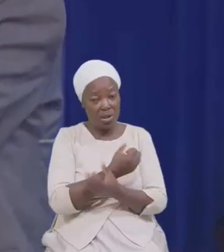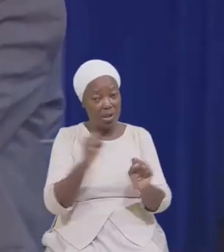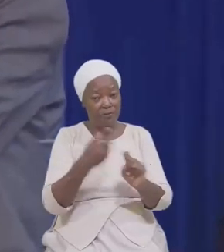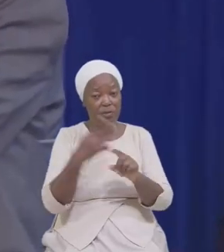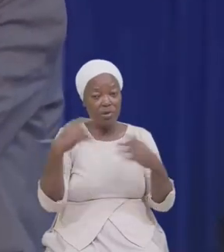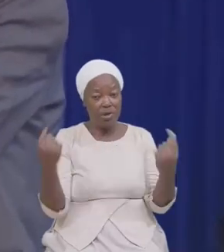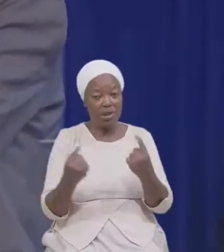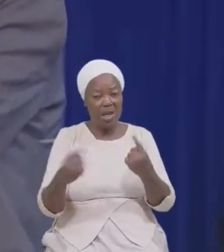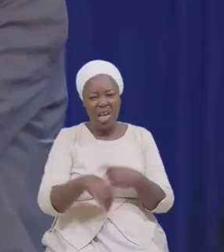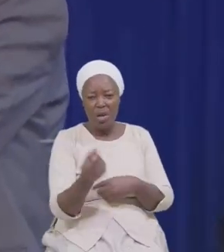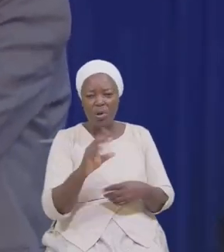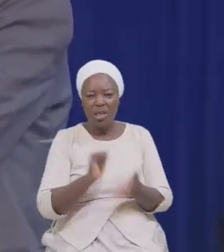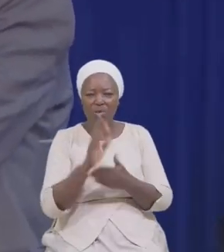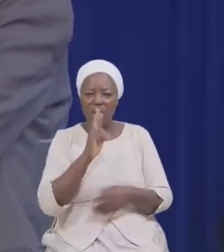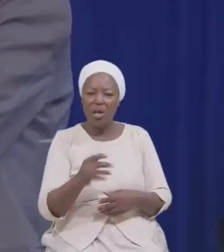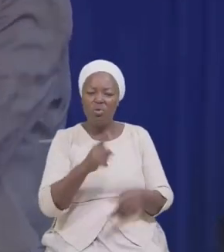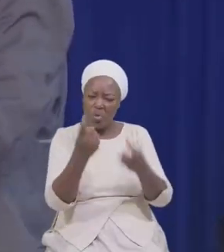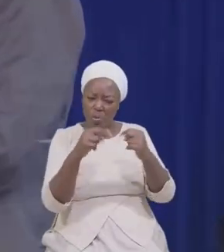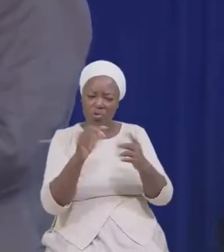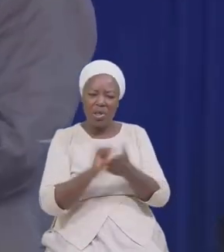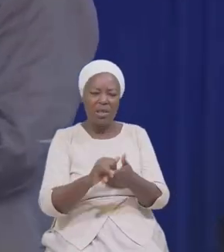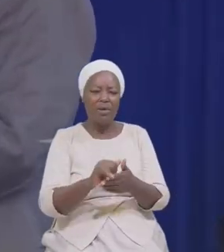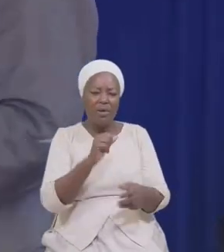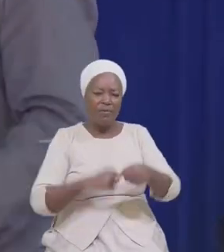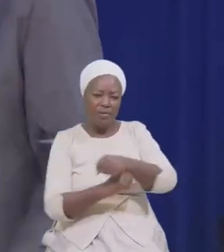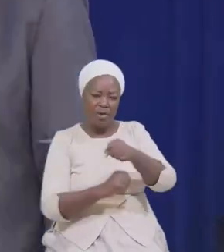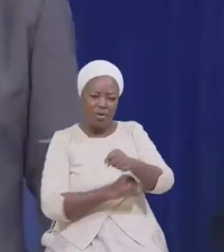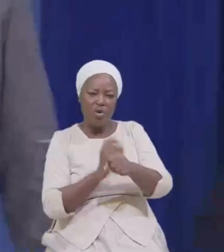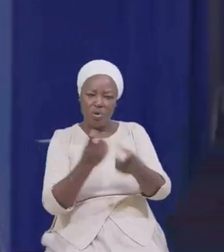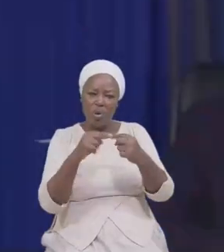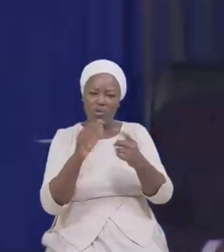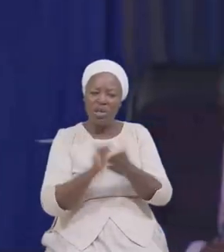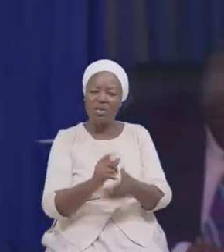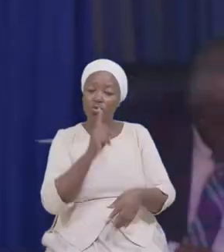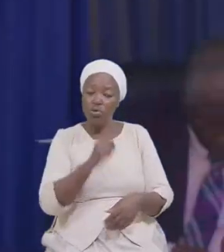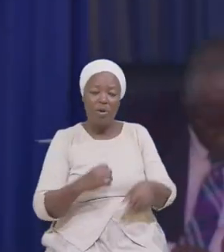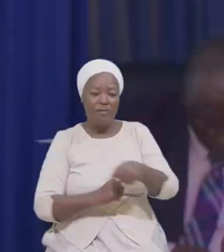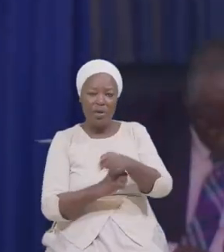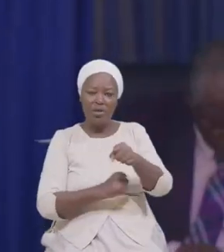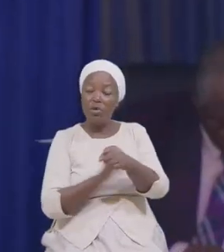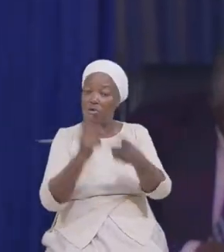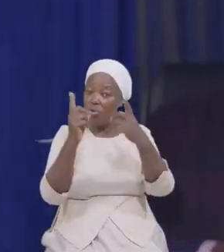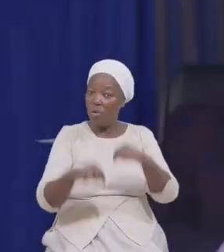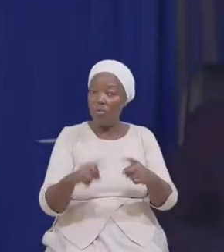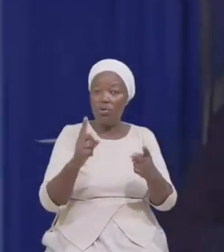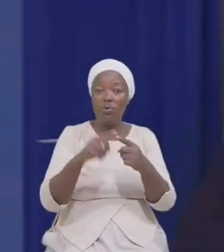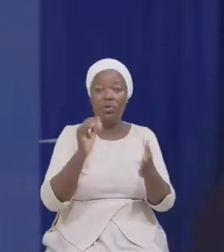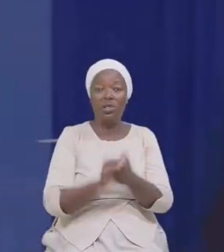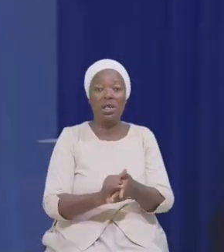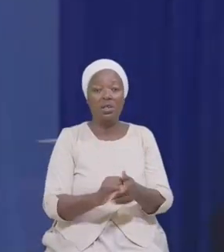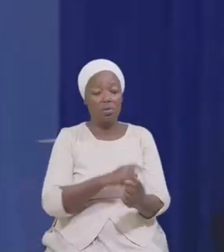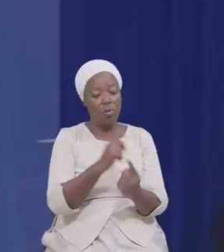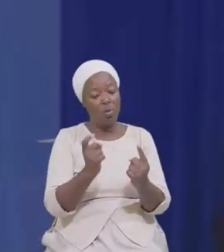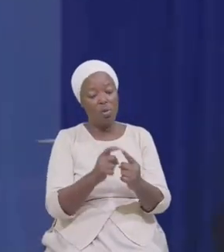dois venir à cette fondation. Tu dois venir à ce fondement solide. Tu dois venir à cette pierre